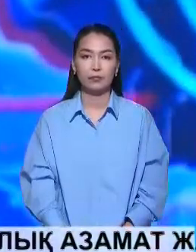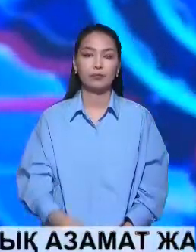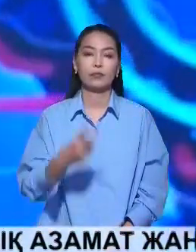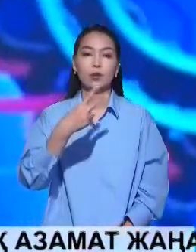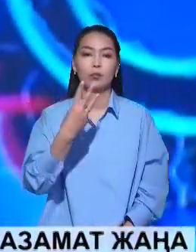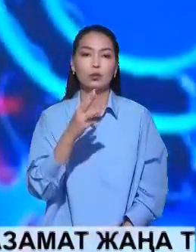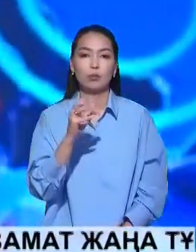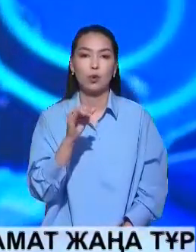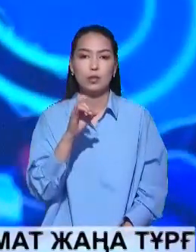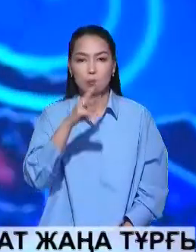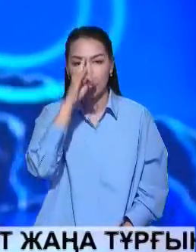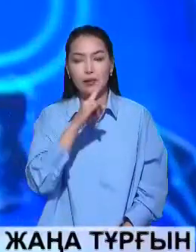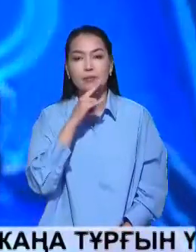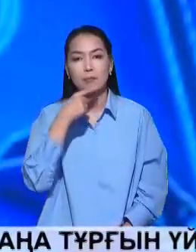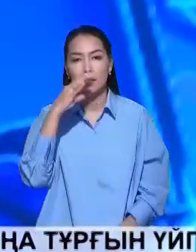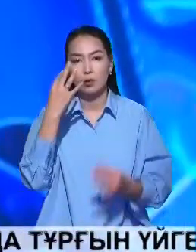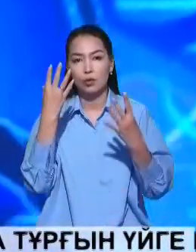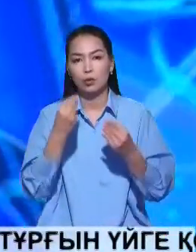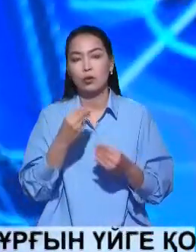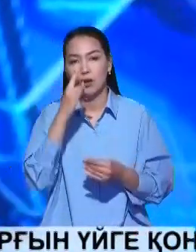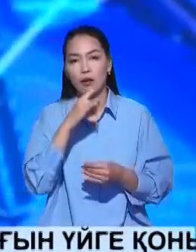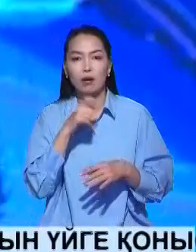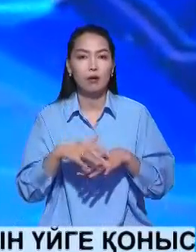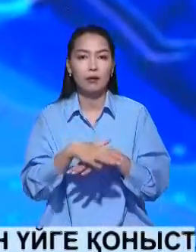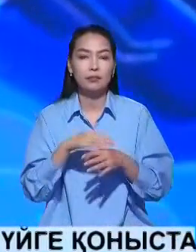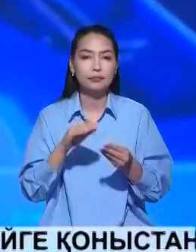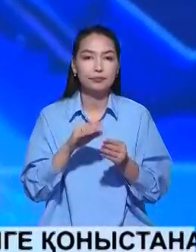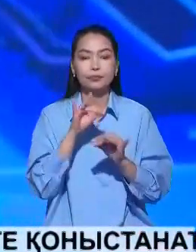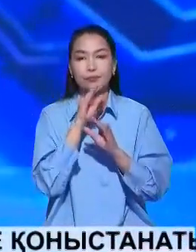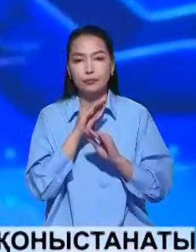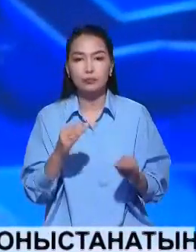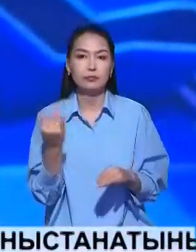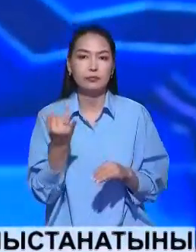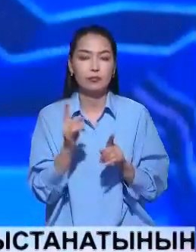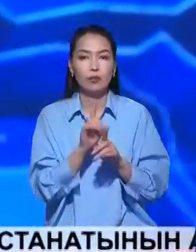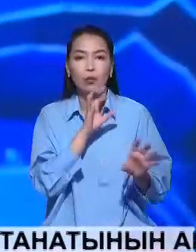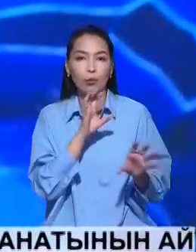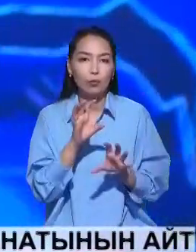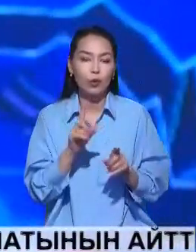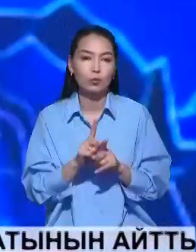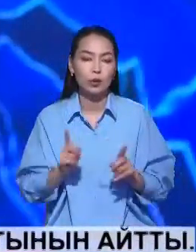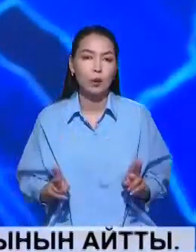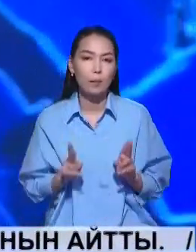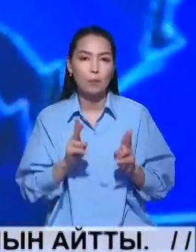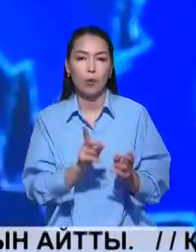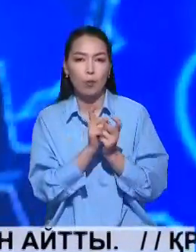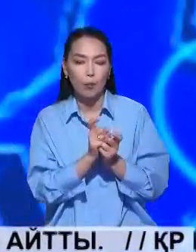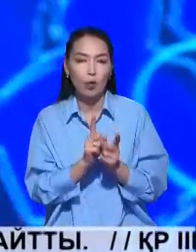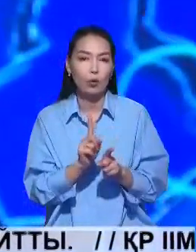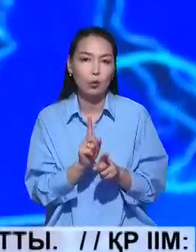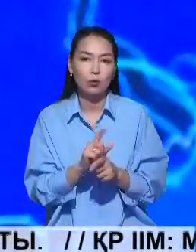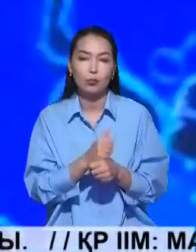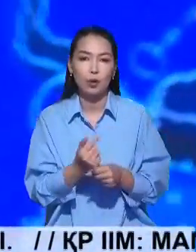23 маусым Қазақстан полициясы күні. Отанымыздың тұрақтылығы мен тыныштығын қызғыштай қорып, қылмыспен күресер басты орган үшін бұл